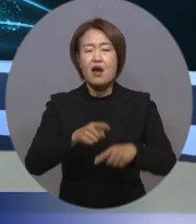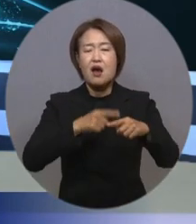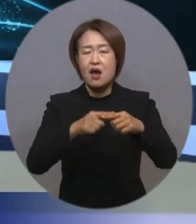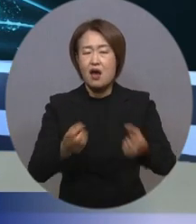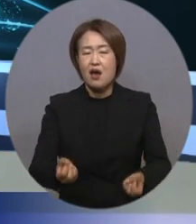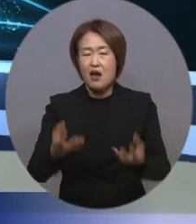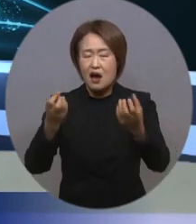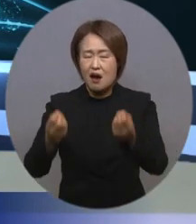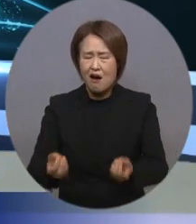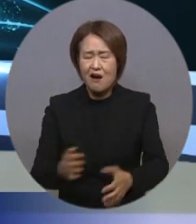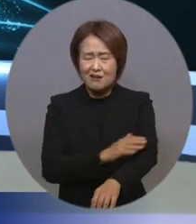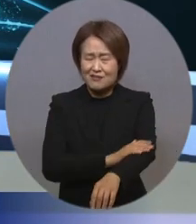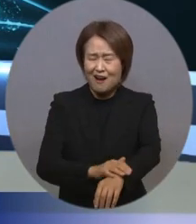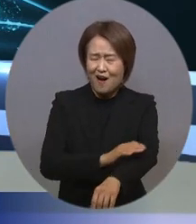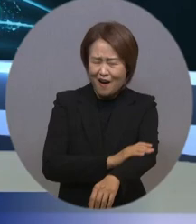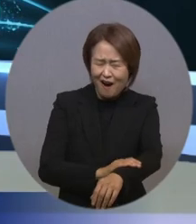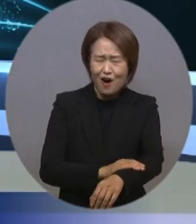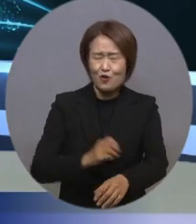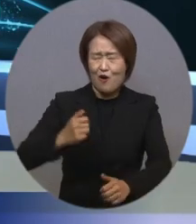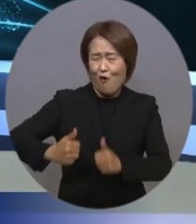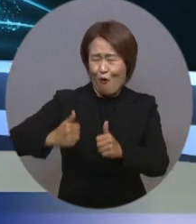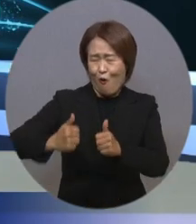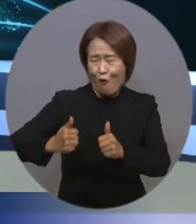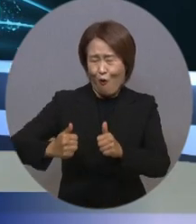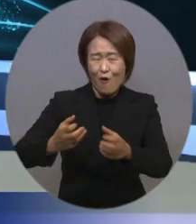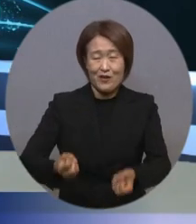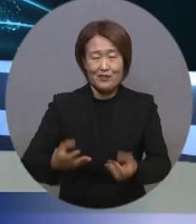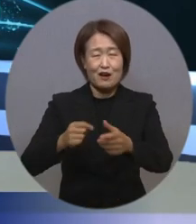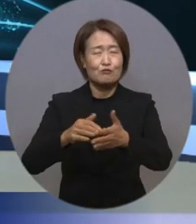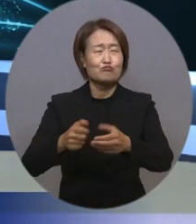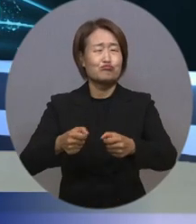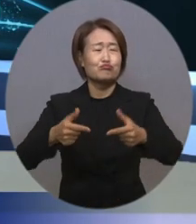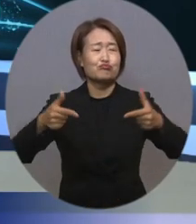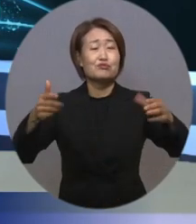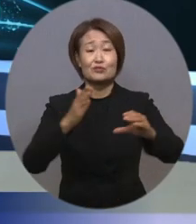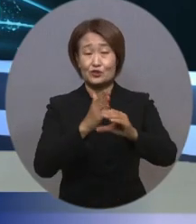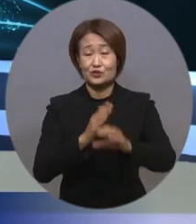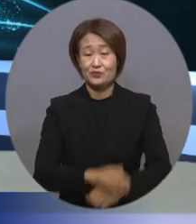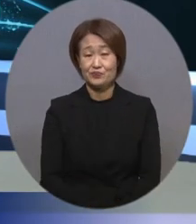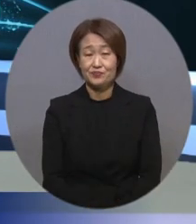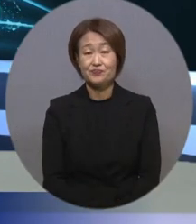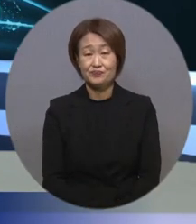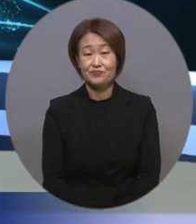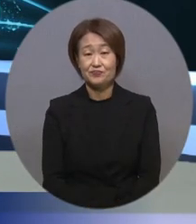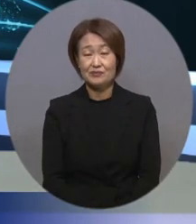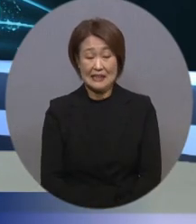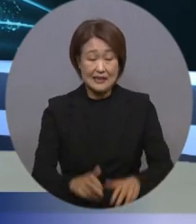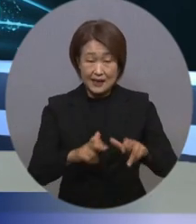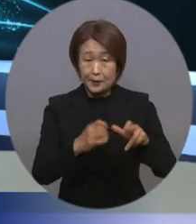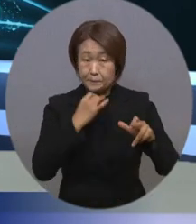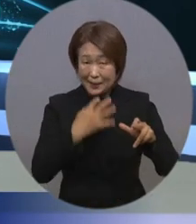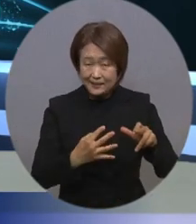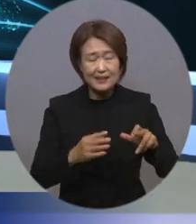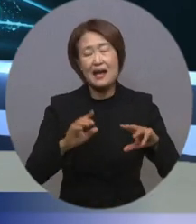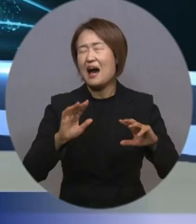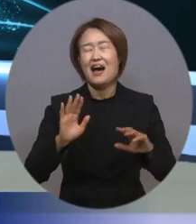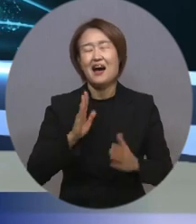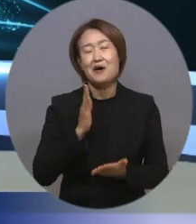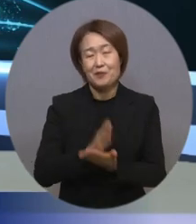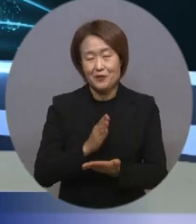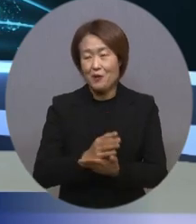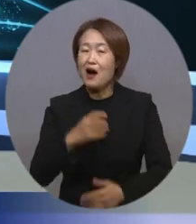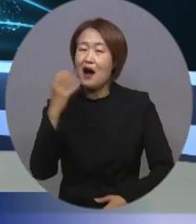정상화되어 기량을 펼칠 수 있는 자리가 들어가고 있습니다 그리고 이런 자리들이 장애인들만의 축제가 아니라